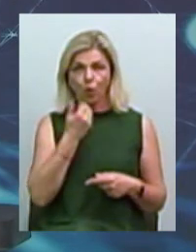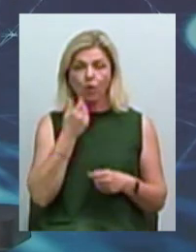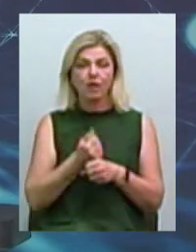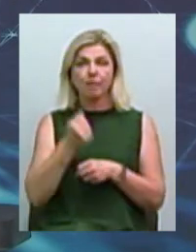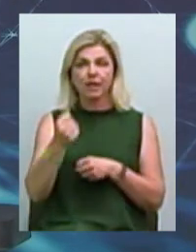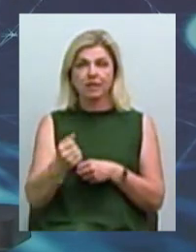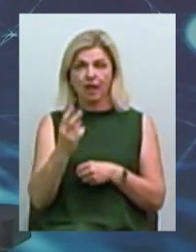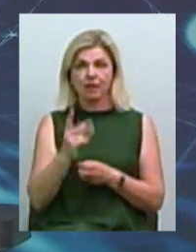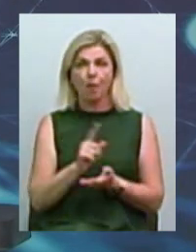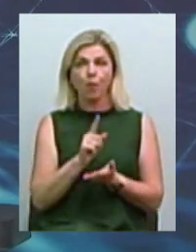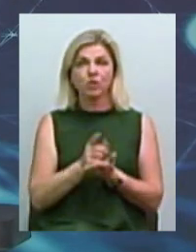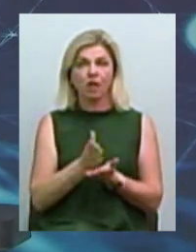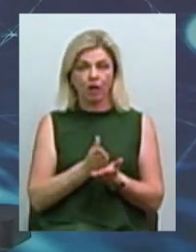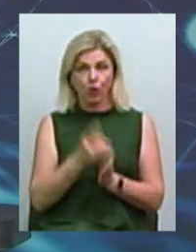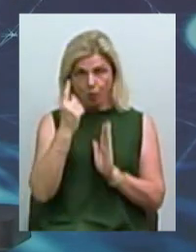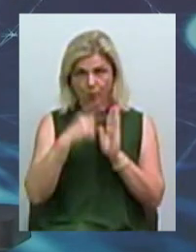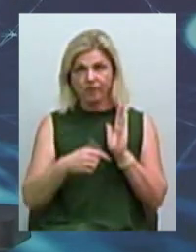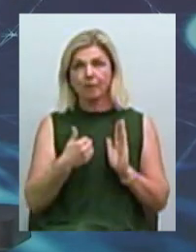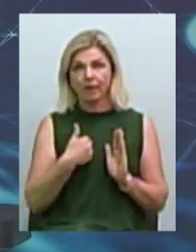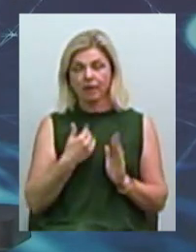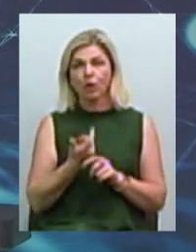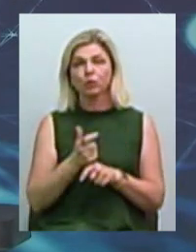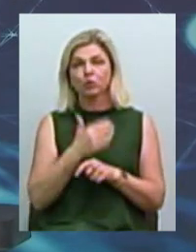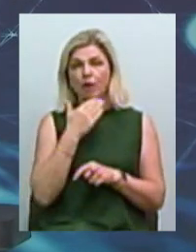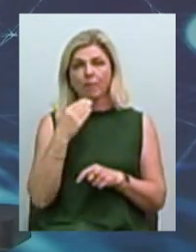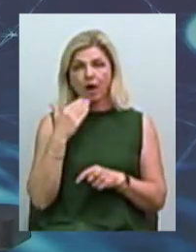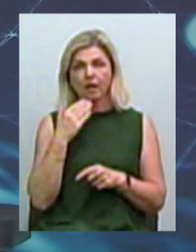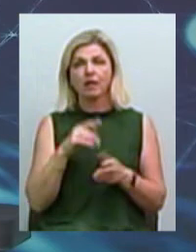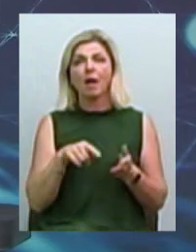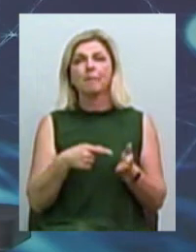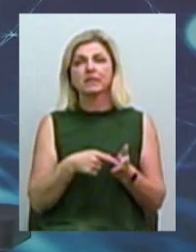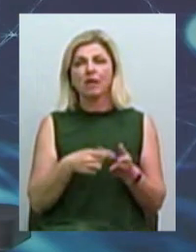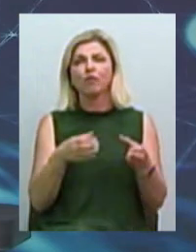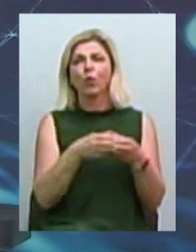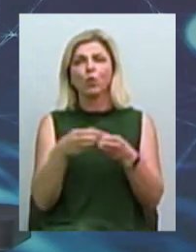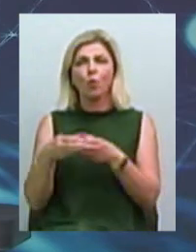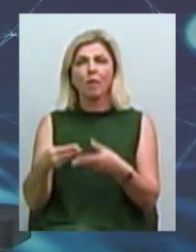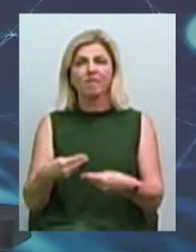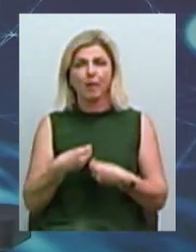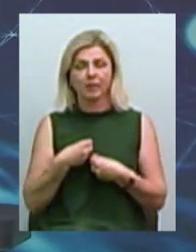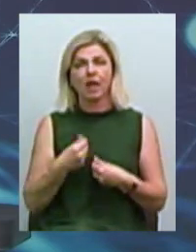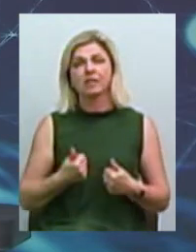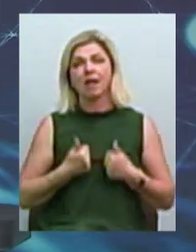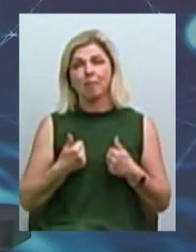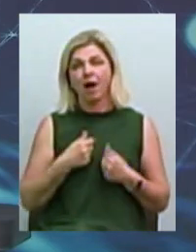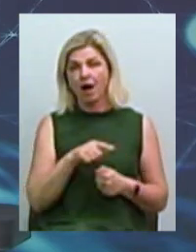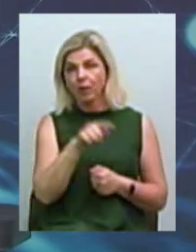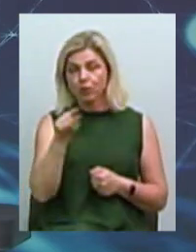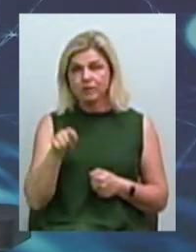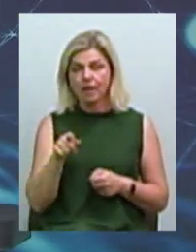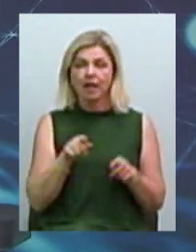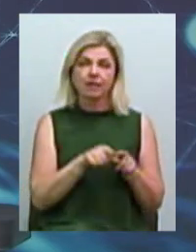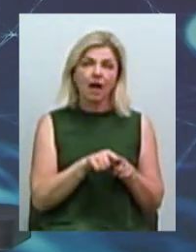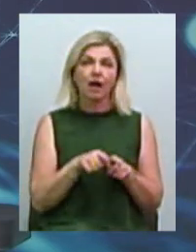посаду, повірте мені, дуже багато місцевих є груп впливу, які намагаються так чи інакше